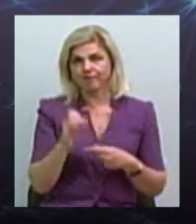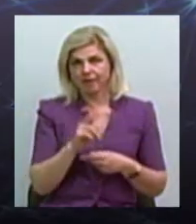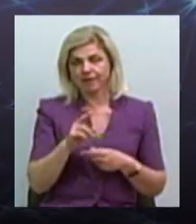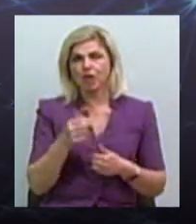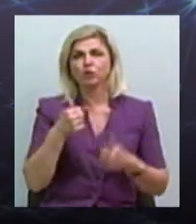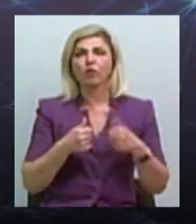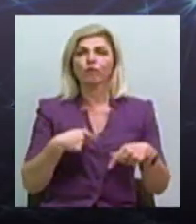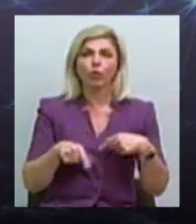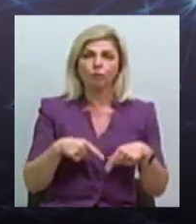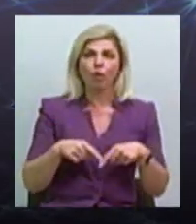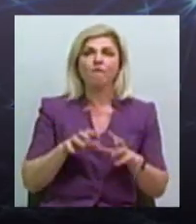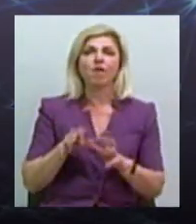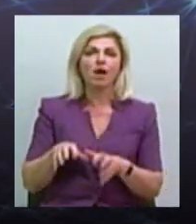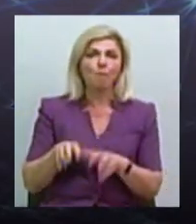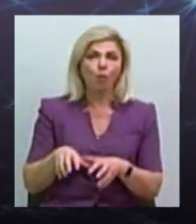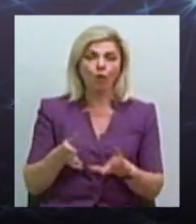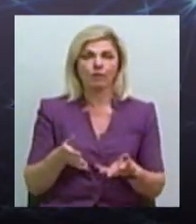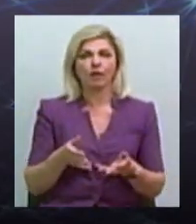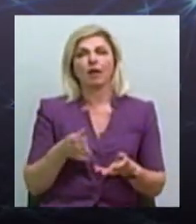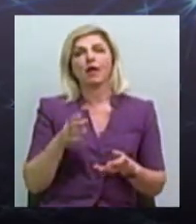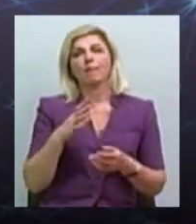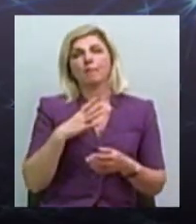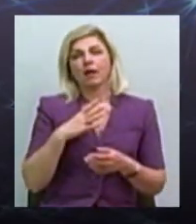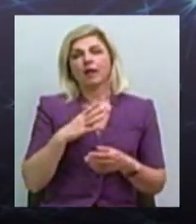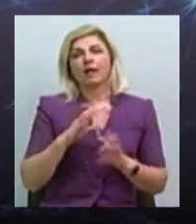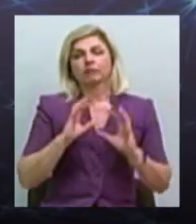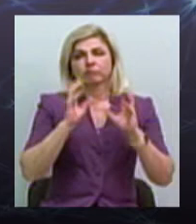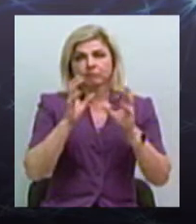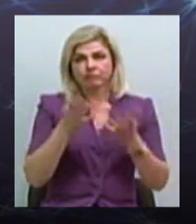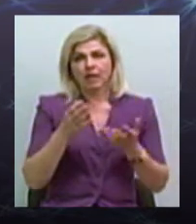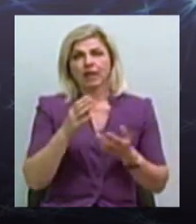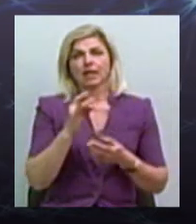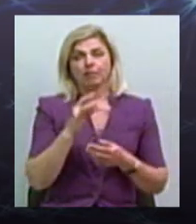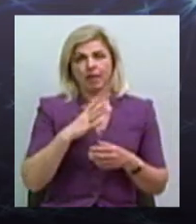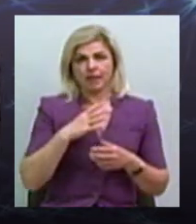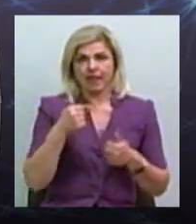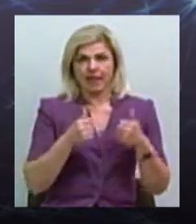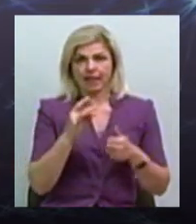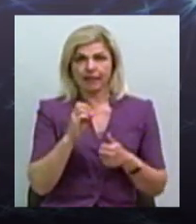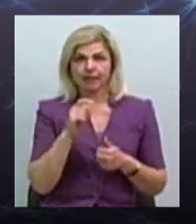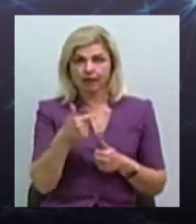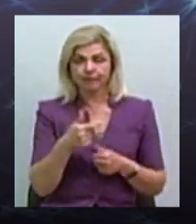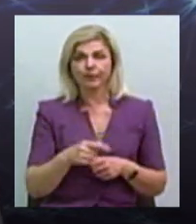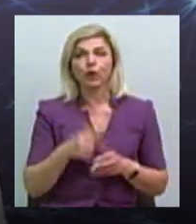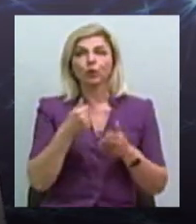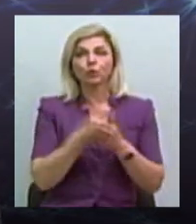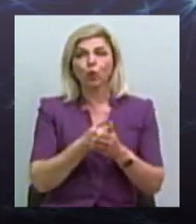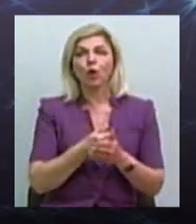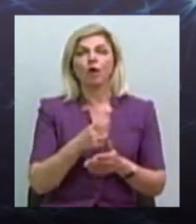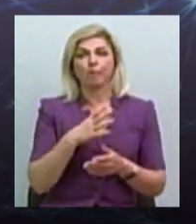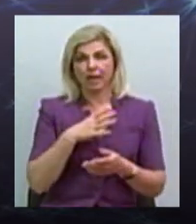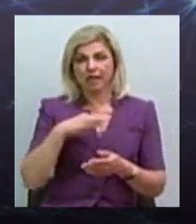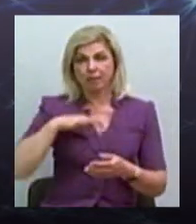по футболу, по волейболу, был установлен ринг. Многие ребята до своего употребления